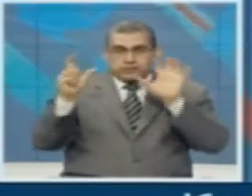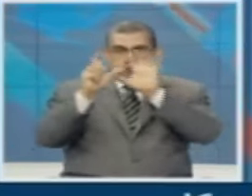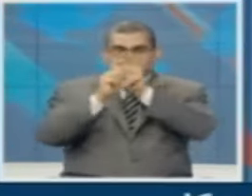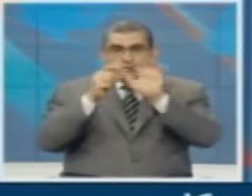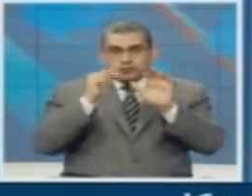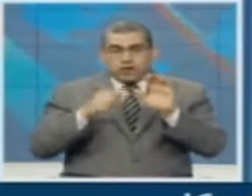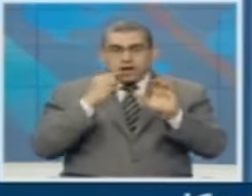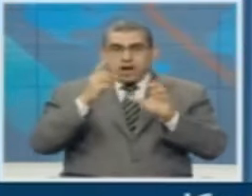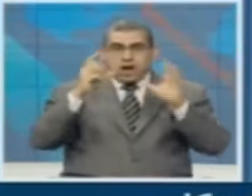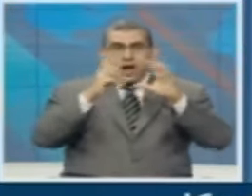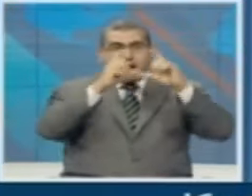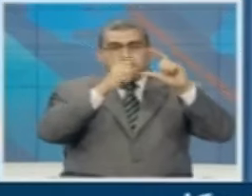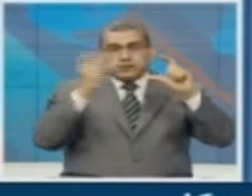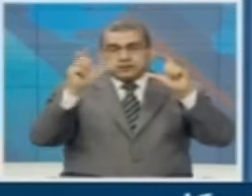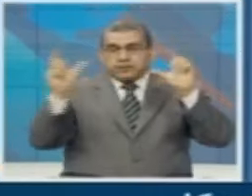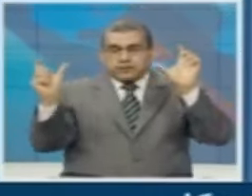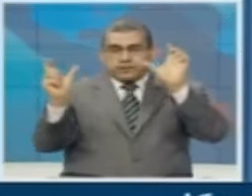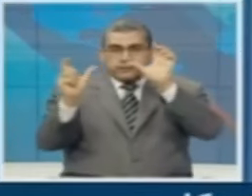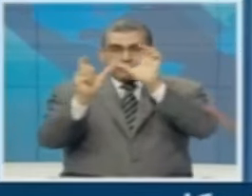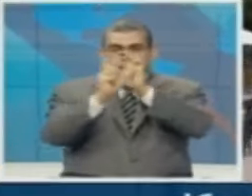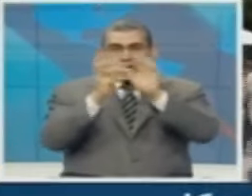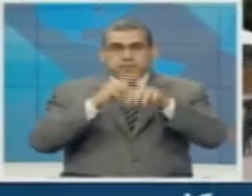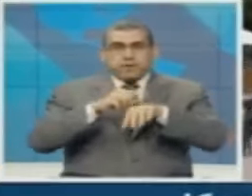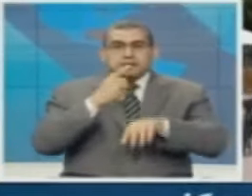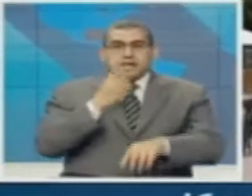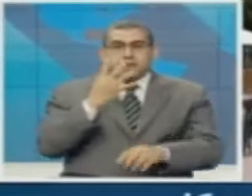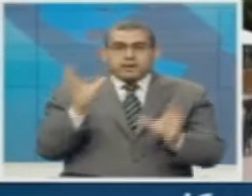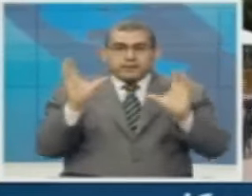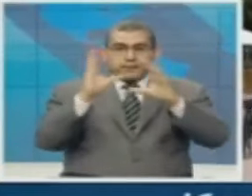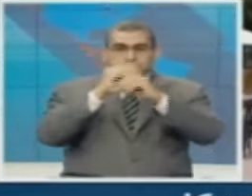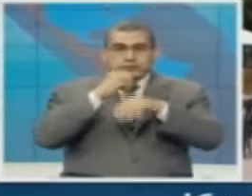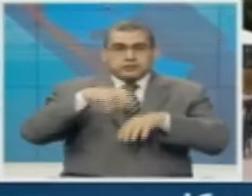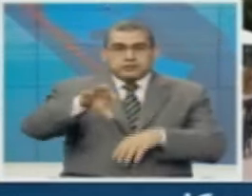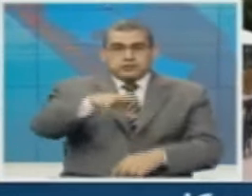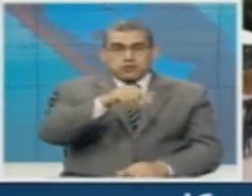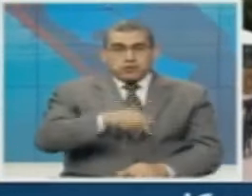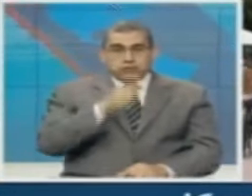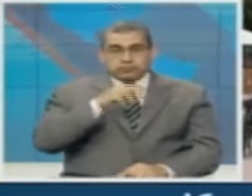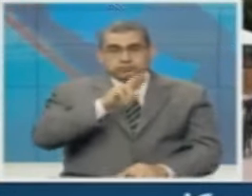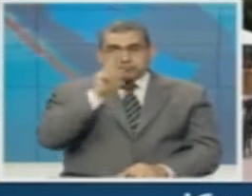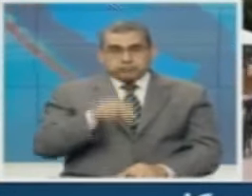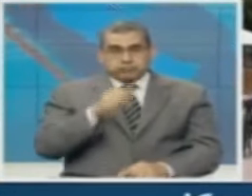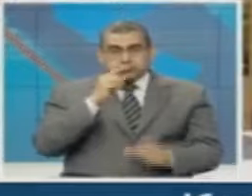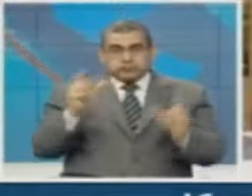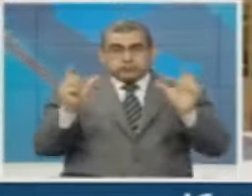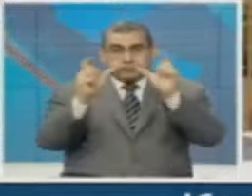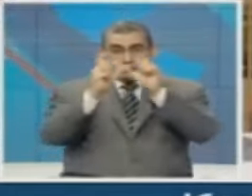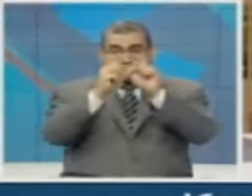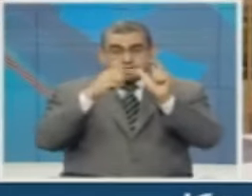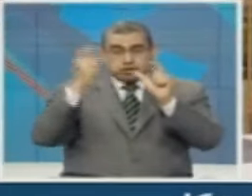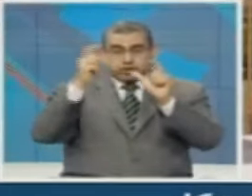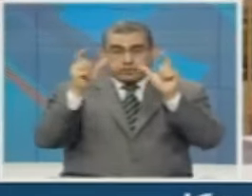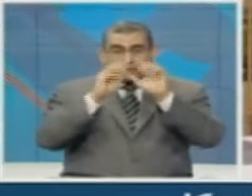يحجب القمر الشمس تماما لأكثر من 4 دقائق في بعض المناطق. ومن المتوقع أن تكون